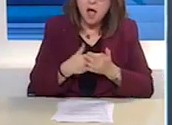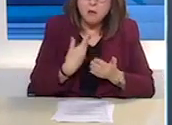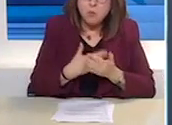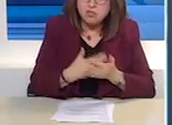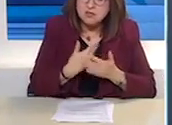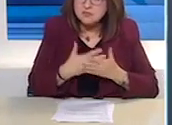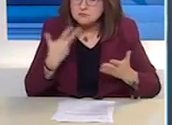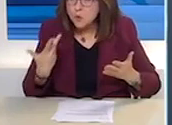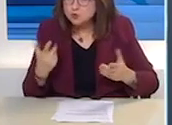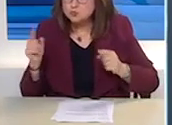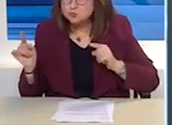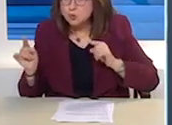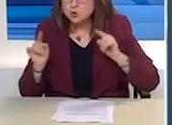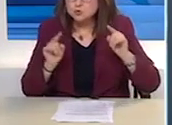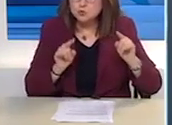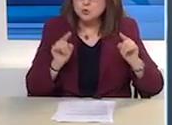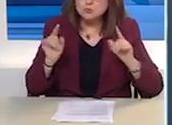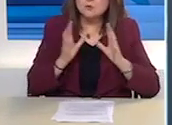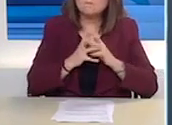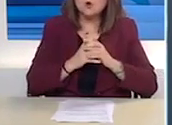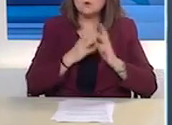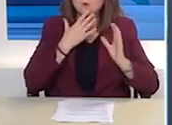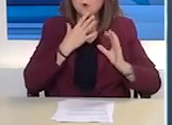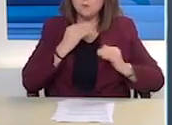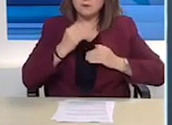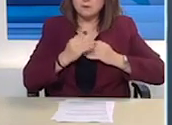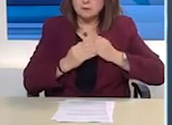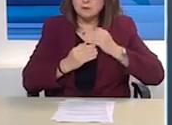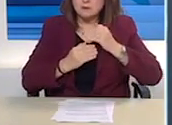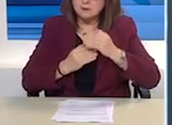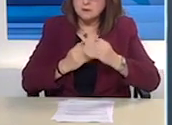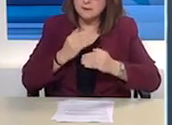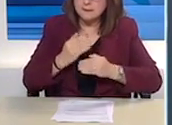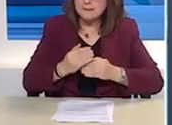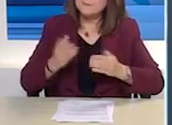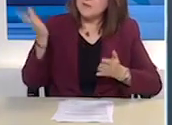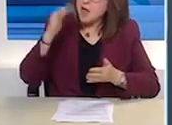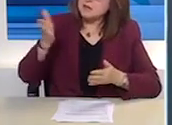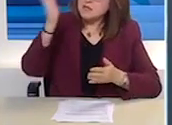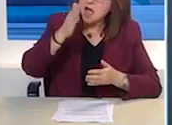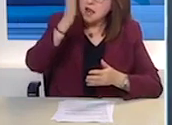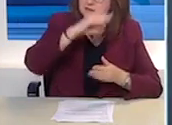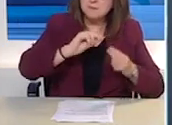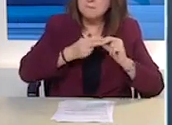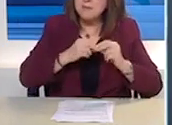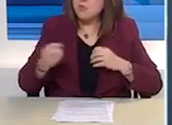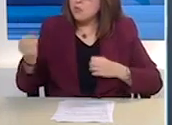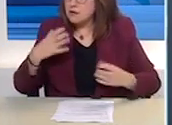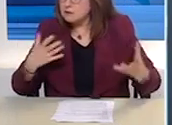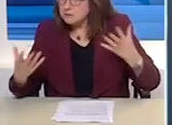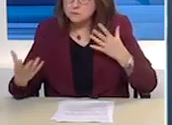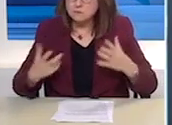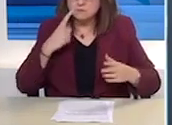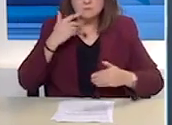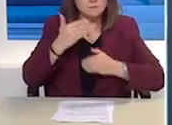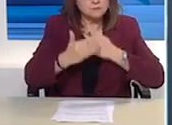στοιχεία, και φυσικά και με βάση τη βοήθεια ακόμα περισσότερων μεθόδων για να παρακολουθήσουμε την πορεία της επιδημίας στη χώρα,